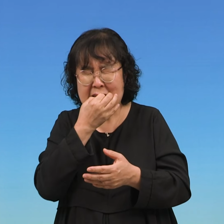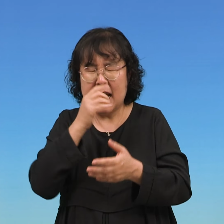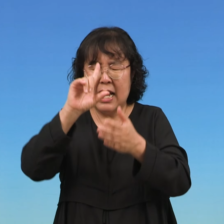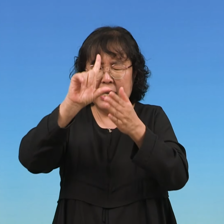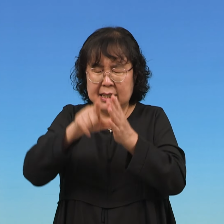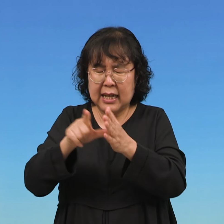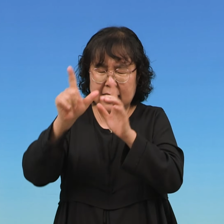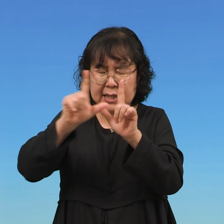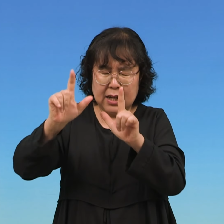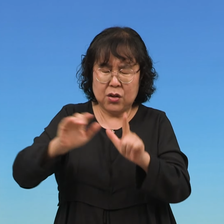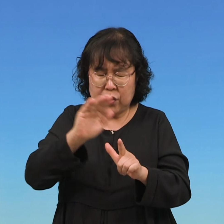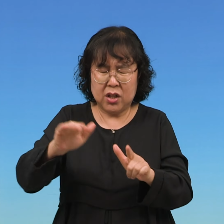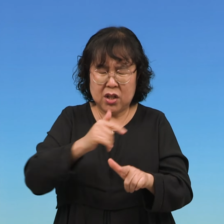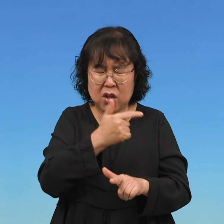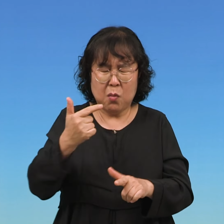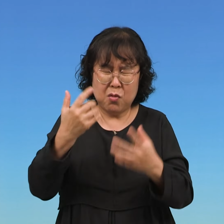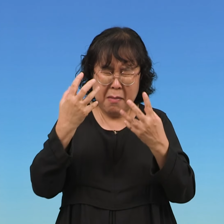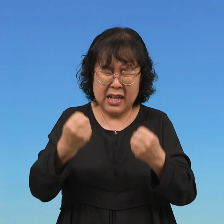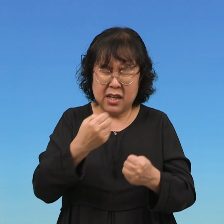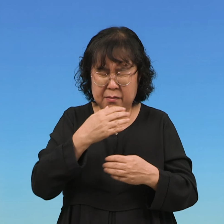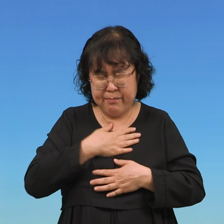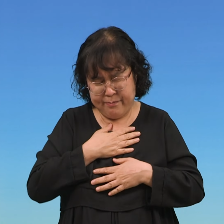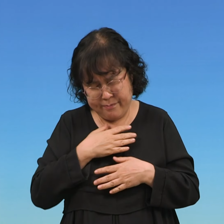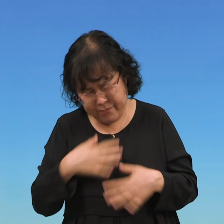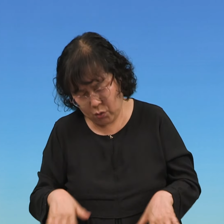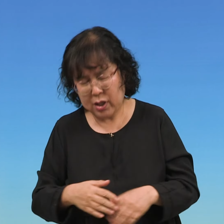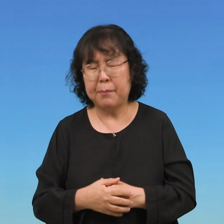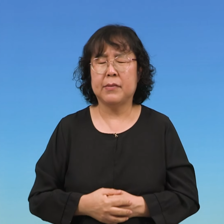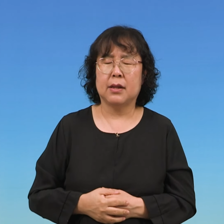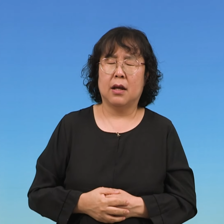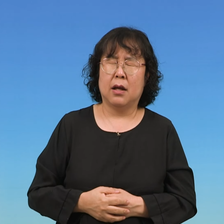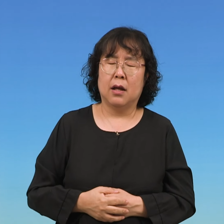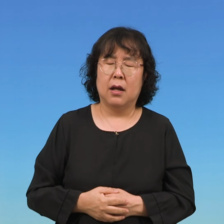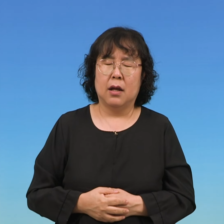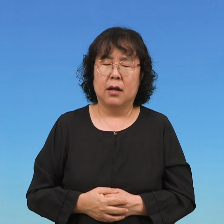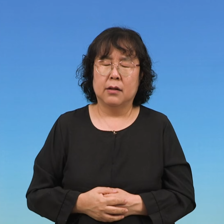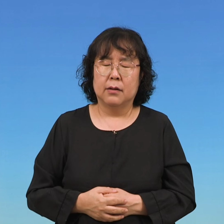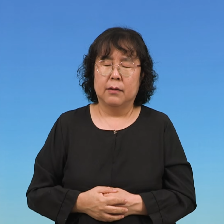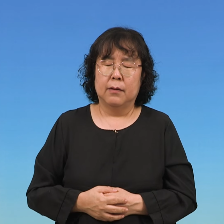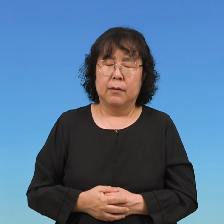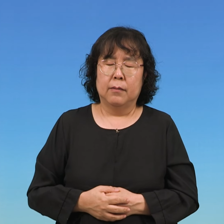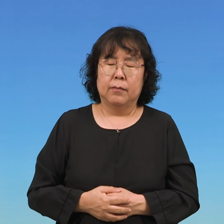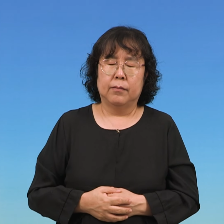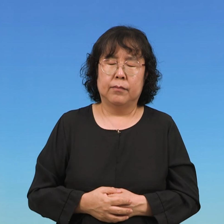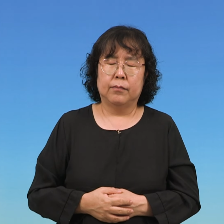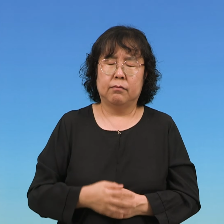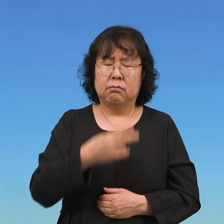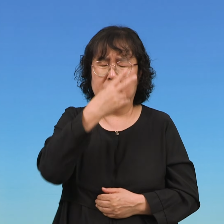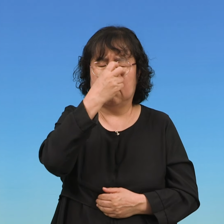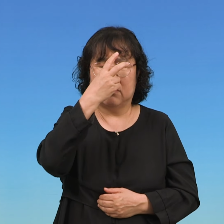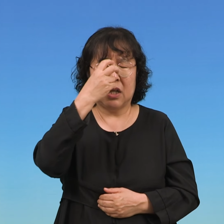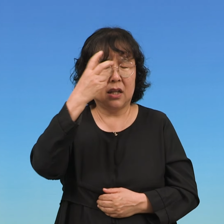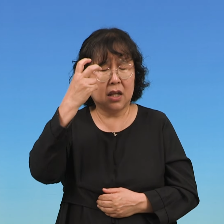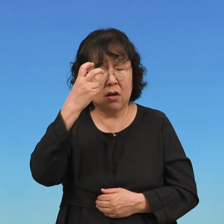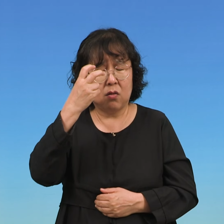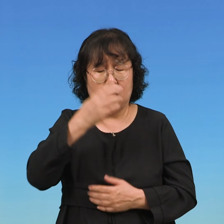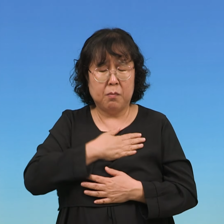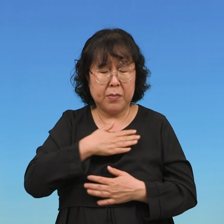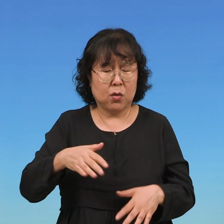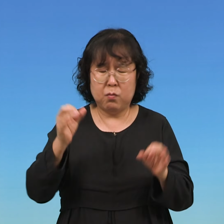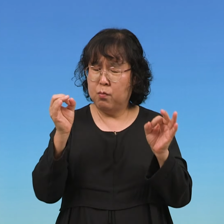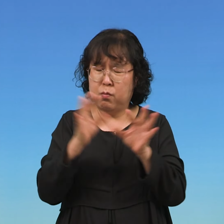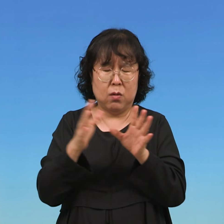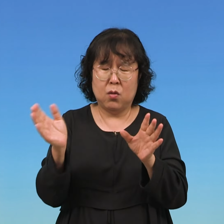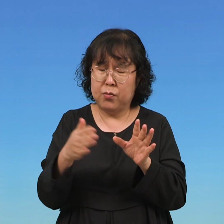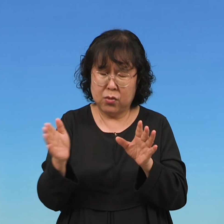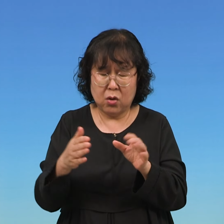탐욕의 도시를 살아가는 우리 모두는 너무 피곤합니다 이게 자느라고 그